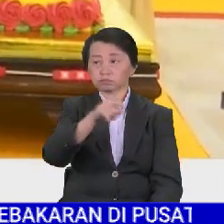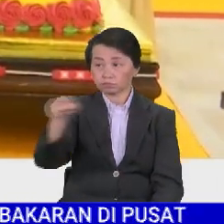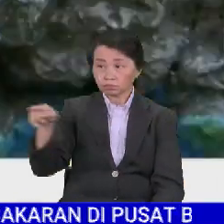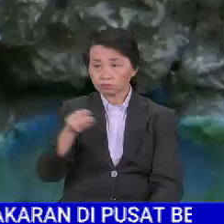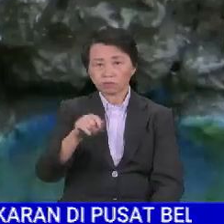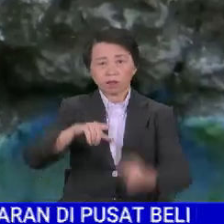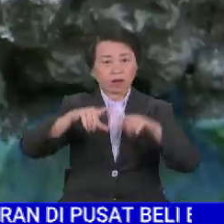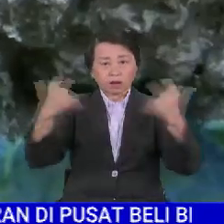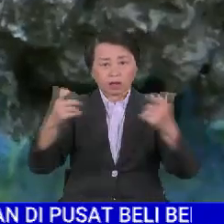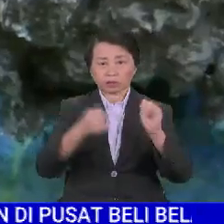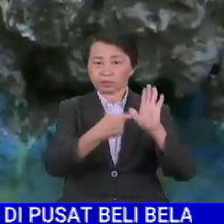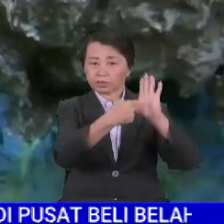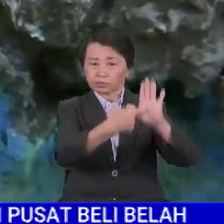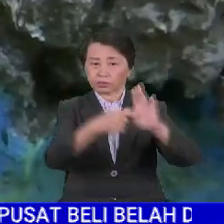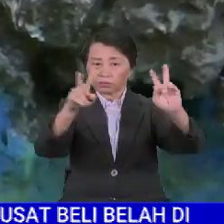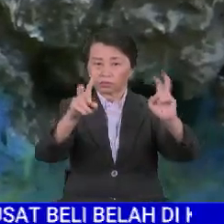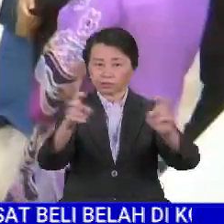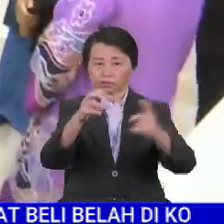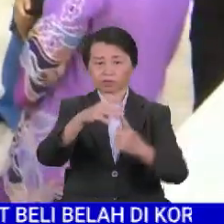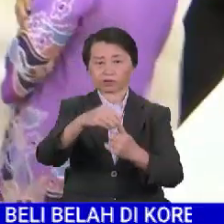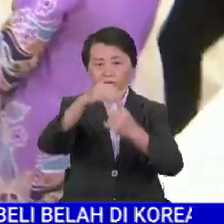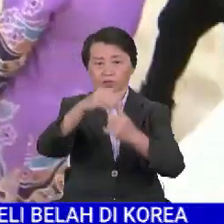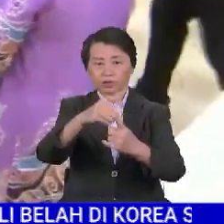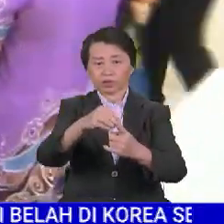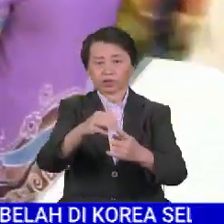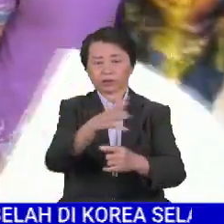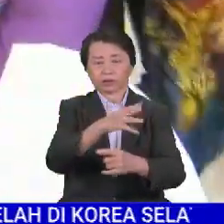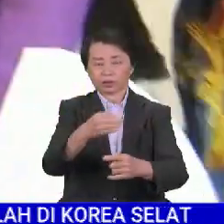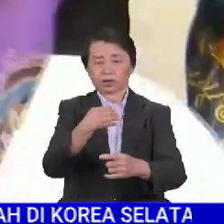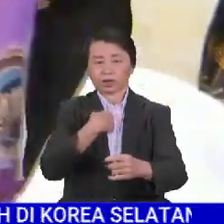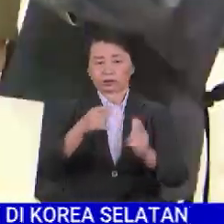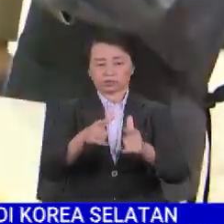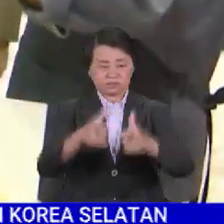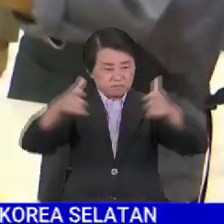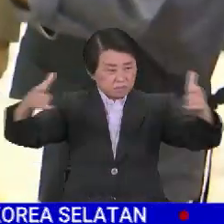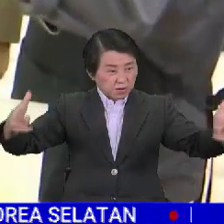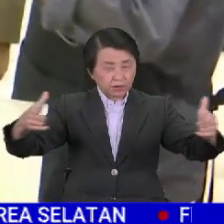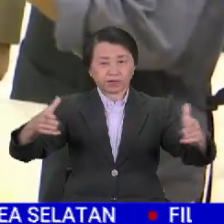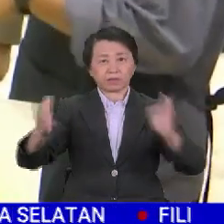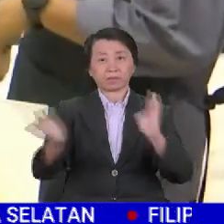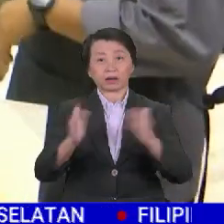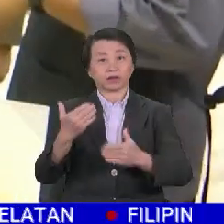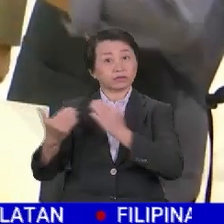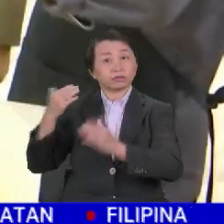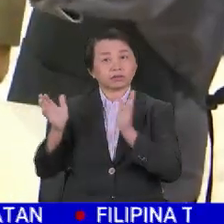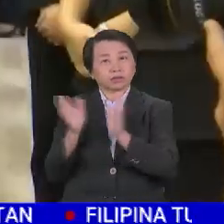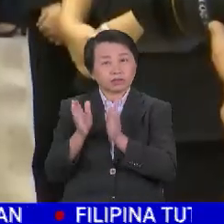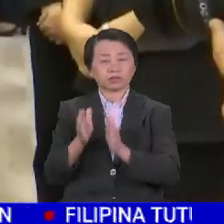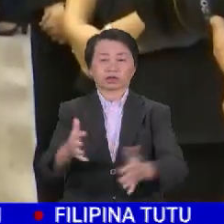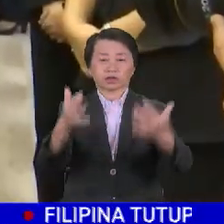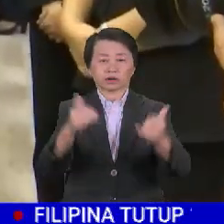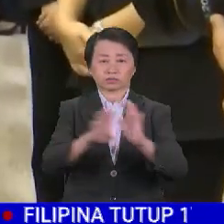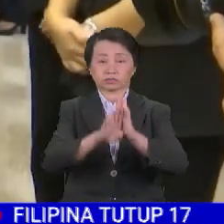membawa kelainan dengan menampilkan tema dan keunikan tersendiri selain saiz yang lebih besar berbanding sebelum ini. Ini